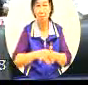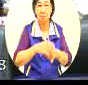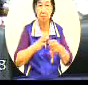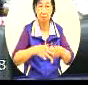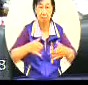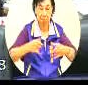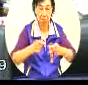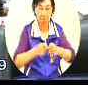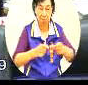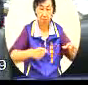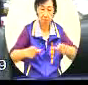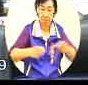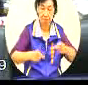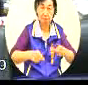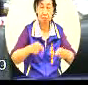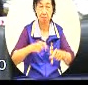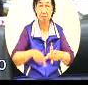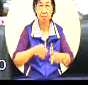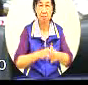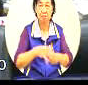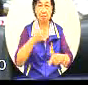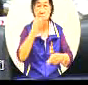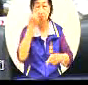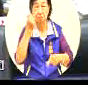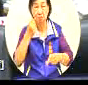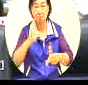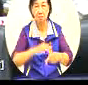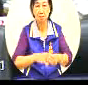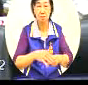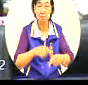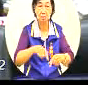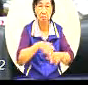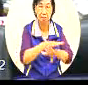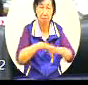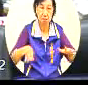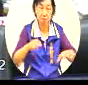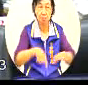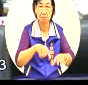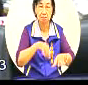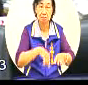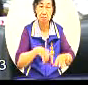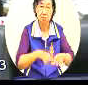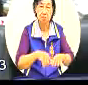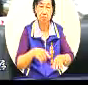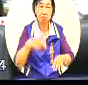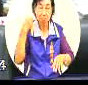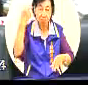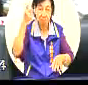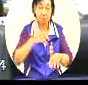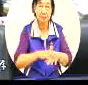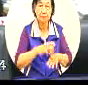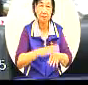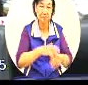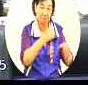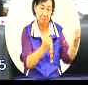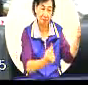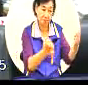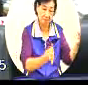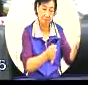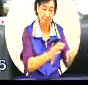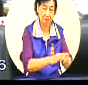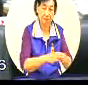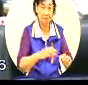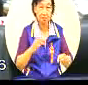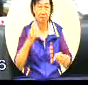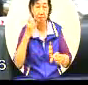要去公园的时候，我是寸步难行啊，我必须跟这个机车来争道啊。所以我想未来这个部分我们是